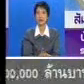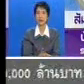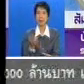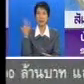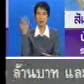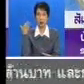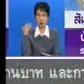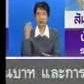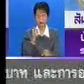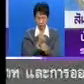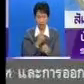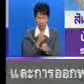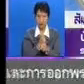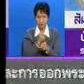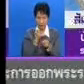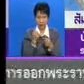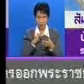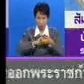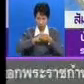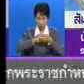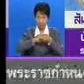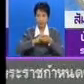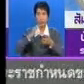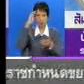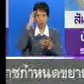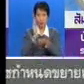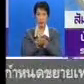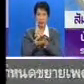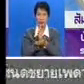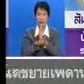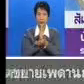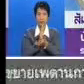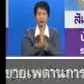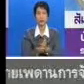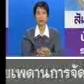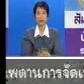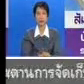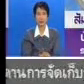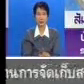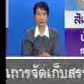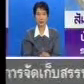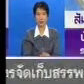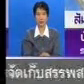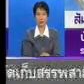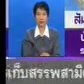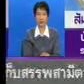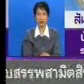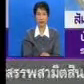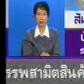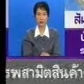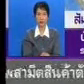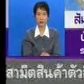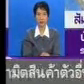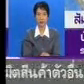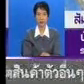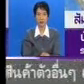ราบด้วยกันมาแล้วนะคะ ค ือทำร่วมกับทางตำรวจของกองบังคับการสอบสืบสวนสอบสวนคดีเศรษฐกิ